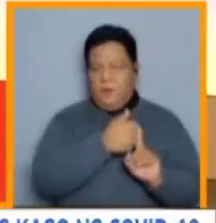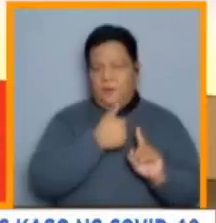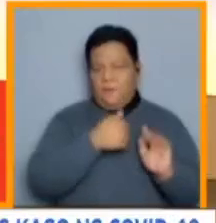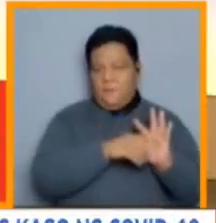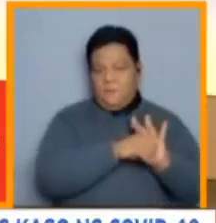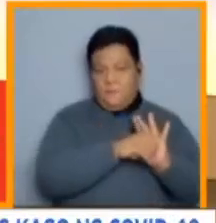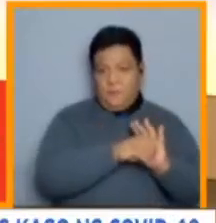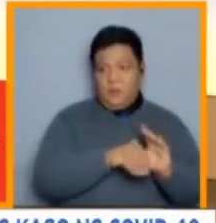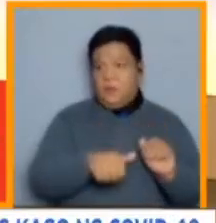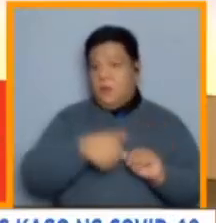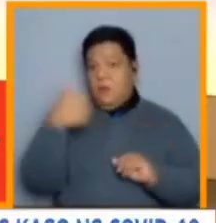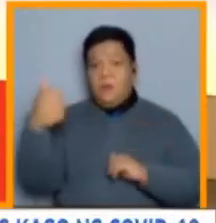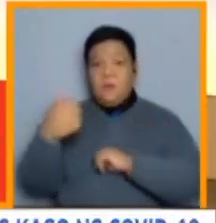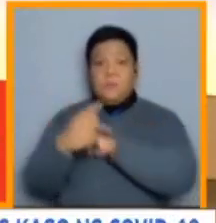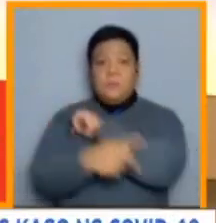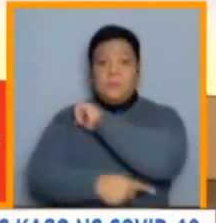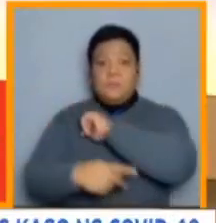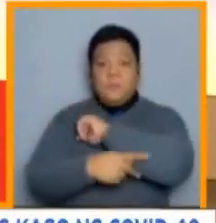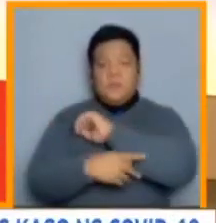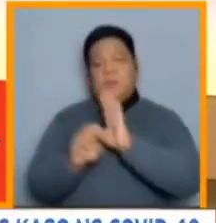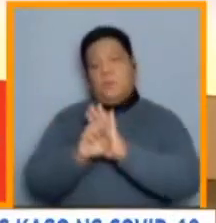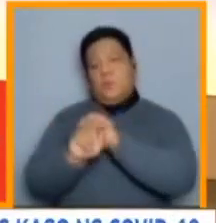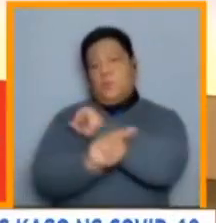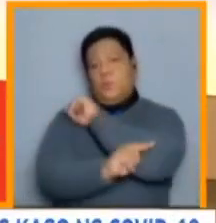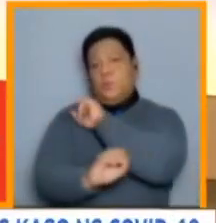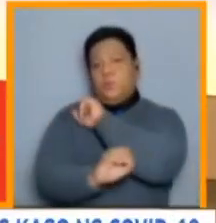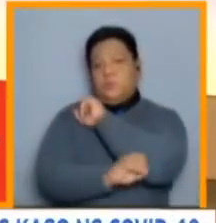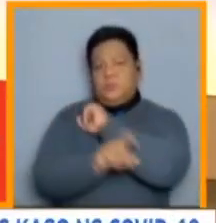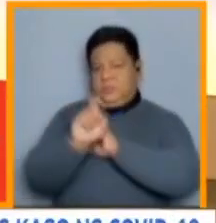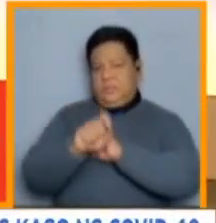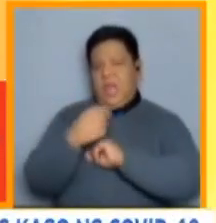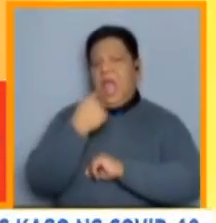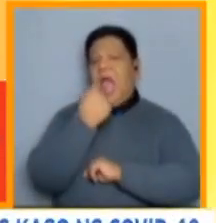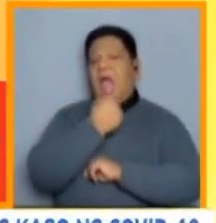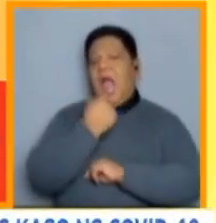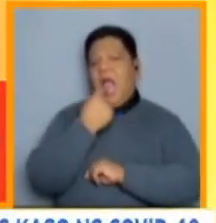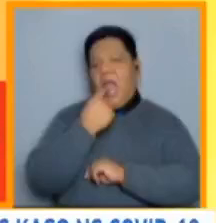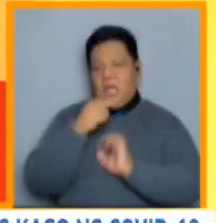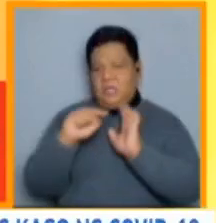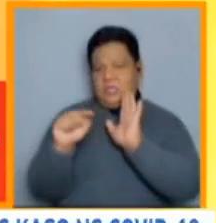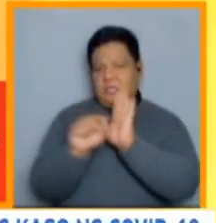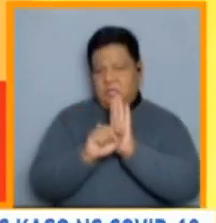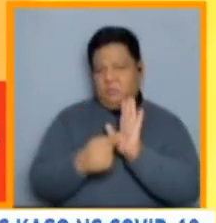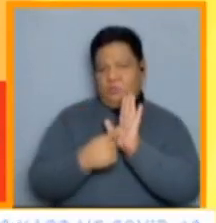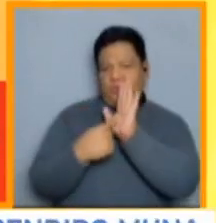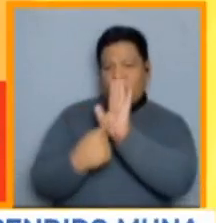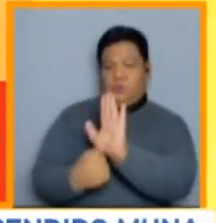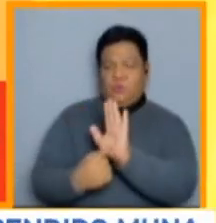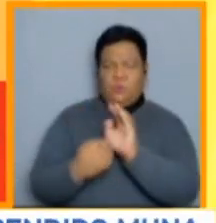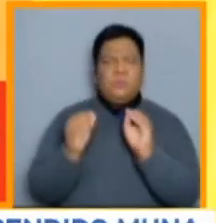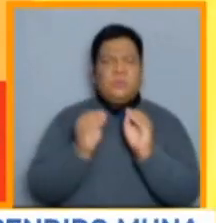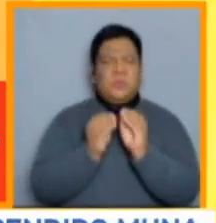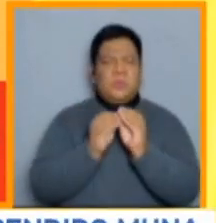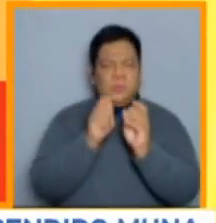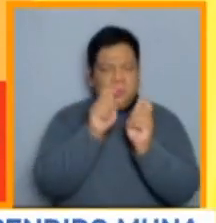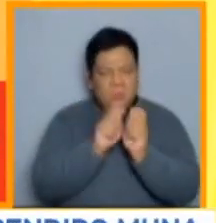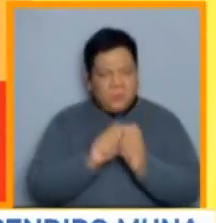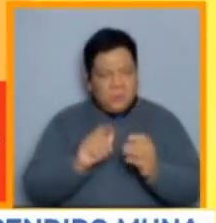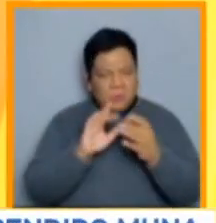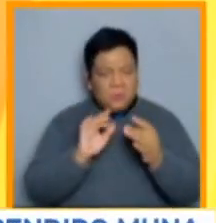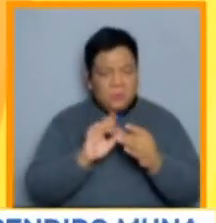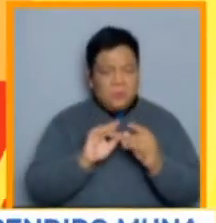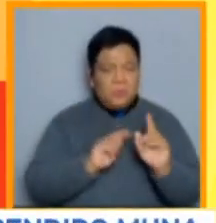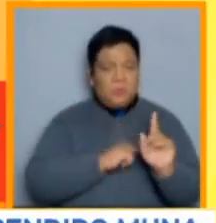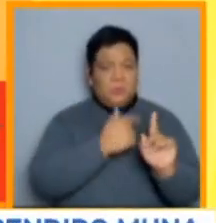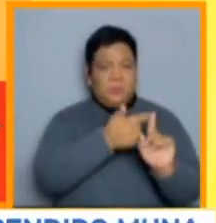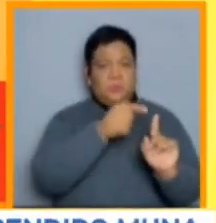lugar na nasa Alert Level 3. Ang mga detalye mula sa host ng GMA Regional TV Early Edition na si Adrian